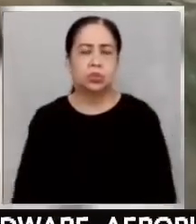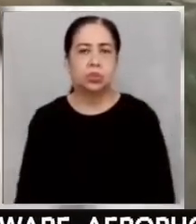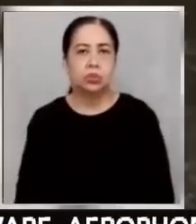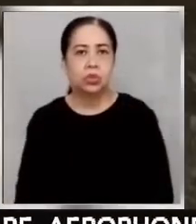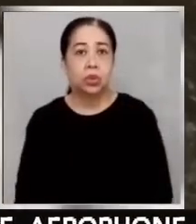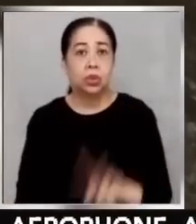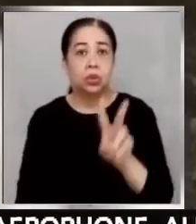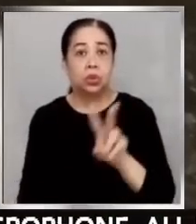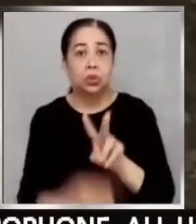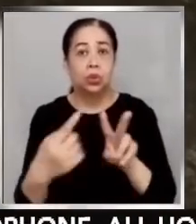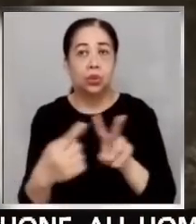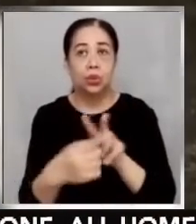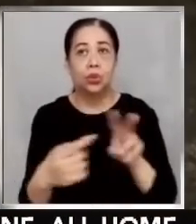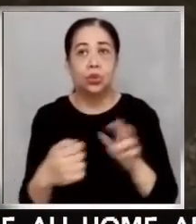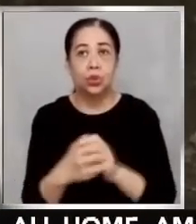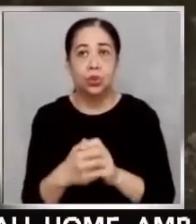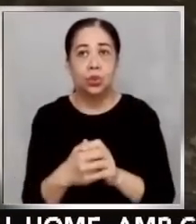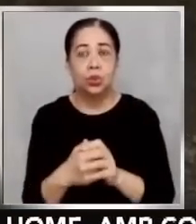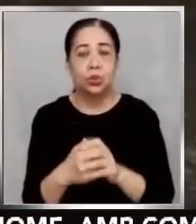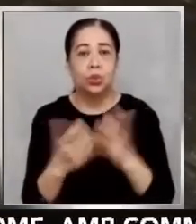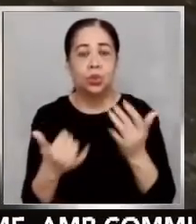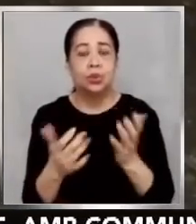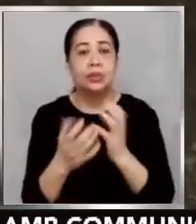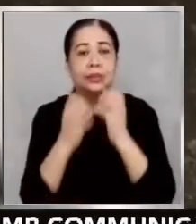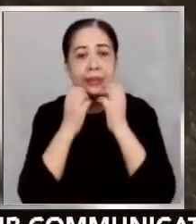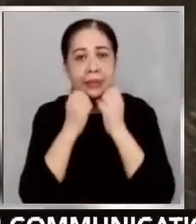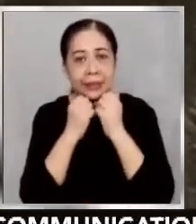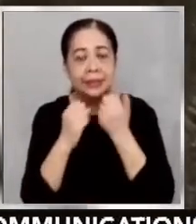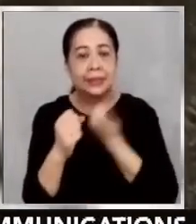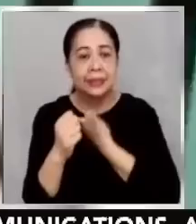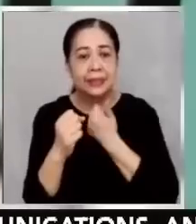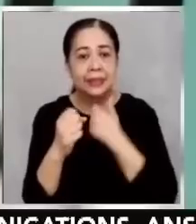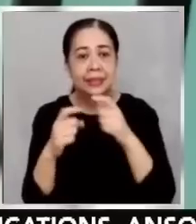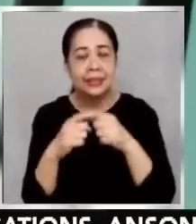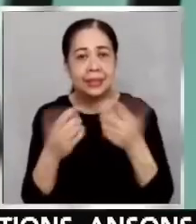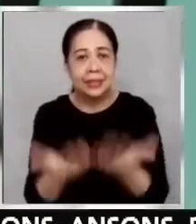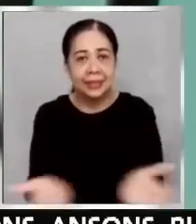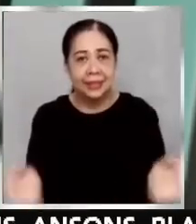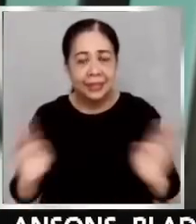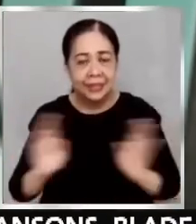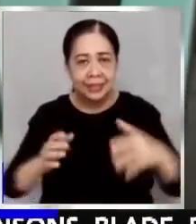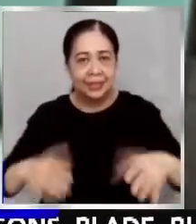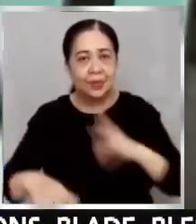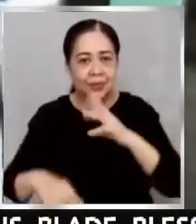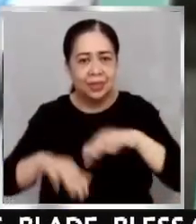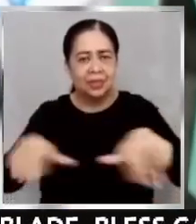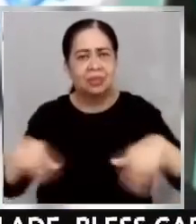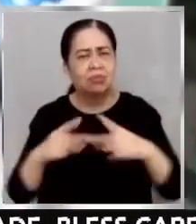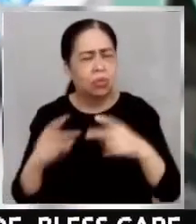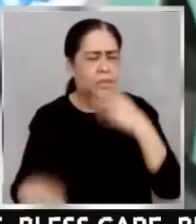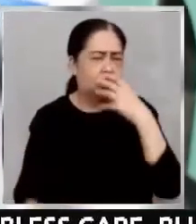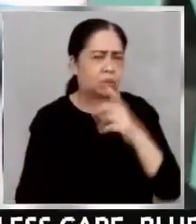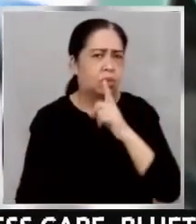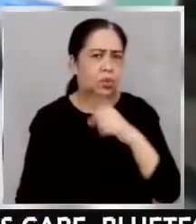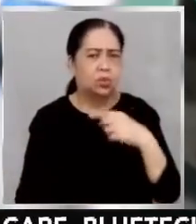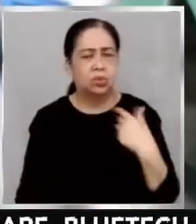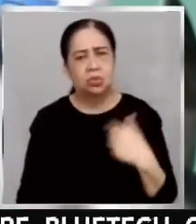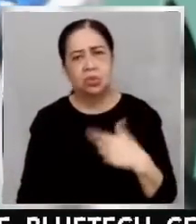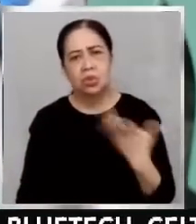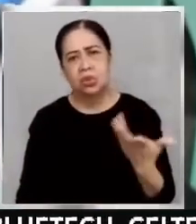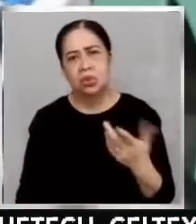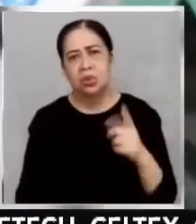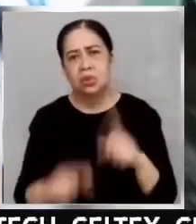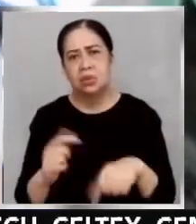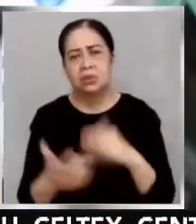naman, pilit na pinagkakasya ang mga sarili sa batya. Sa sobrang init po na talaga ng panahon, hindi mo naman po talaga maiiwasan